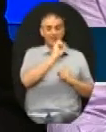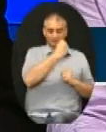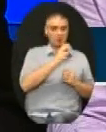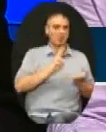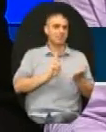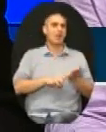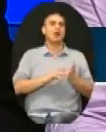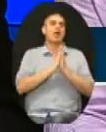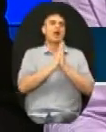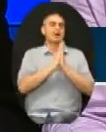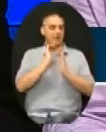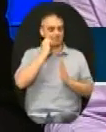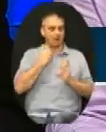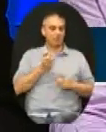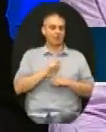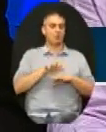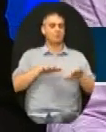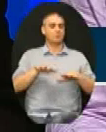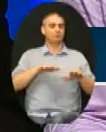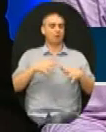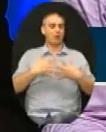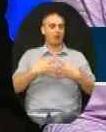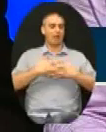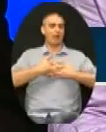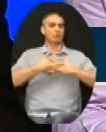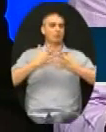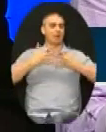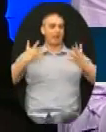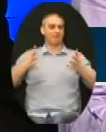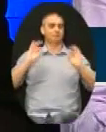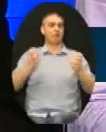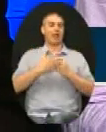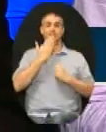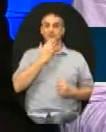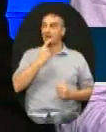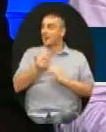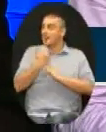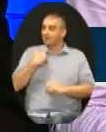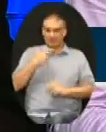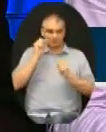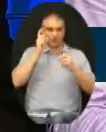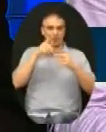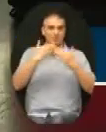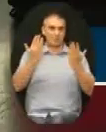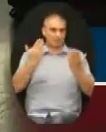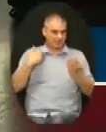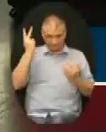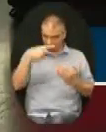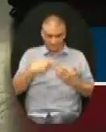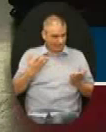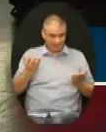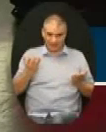הציוני נכונות, הלוואי ונקום מחר לממשלת אחדות רחבה לטובת עם ישראל. אז עוד לפני שהספקנו להתעורר בבוקר, אני מבינה